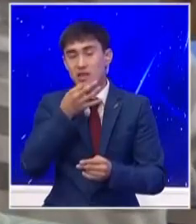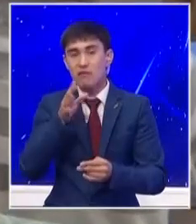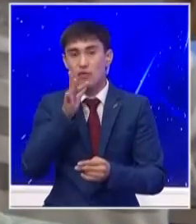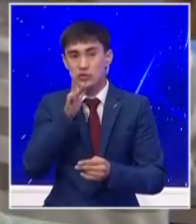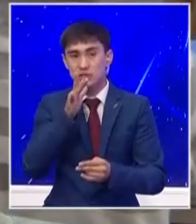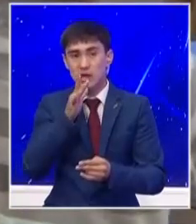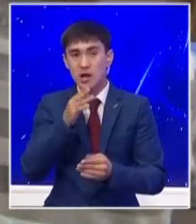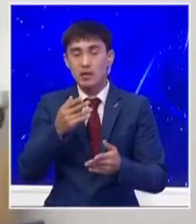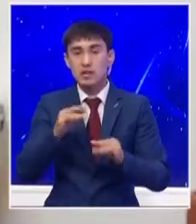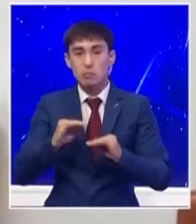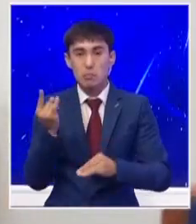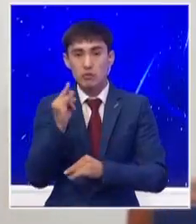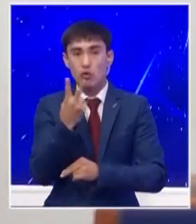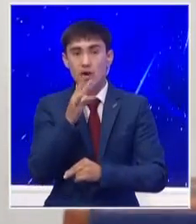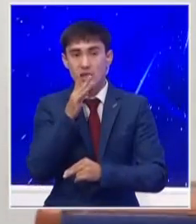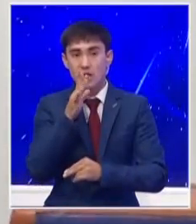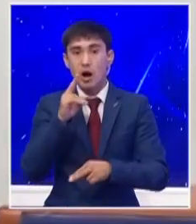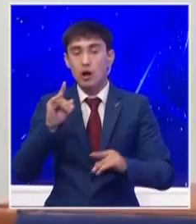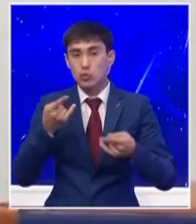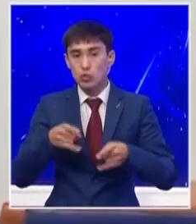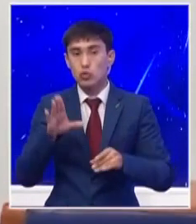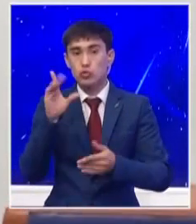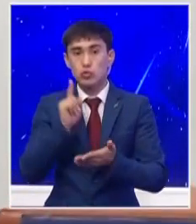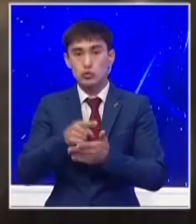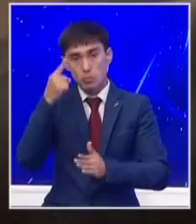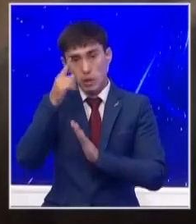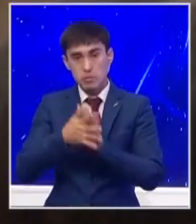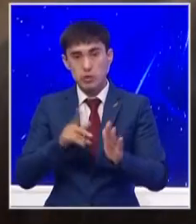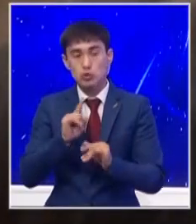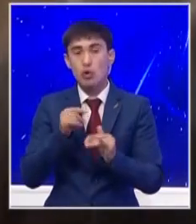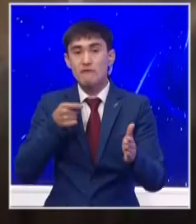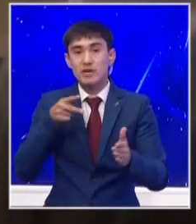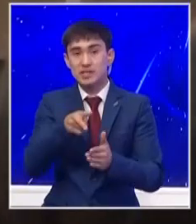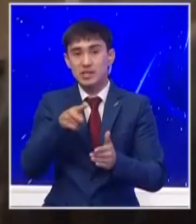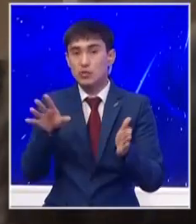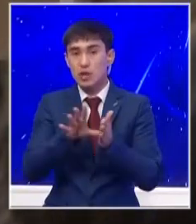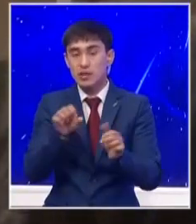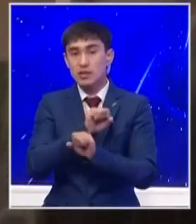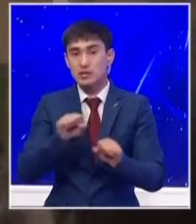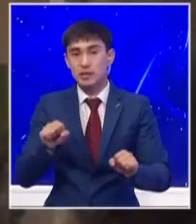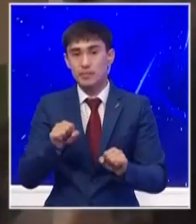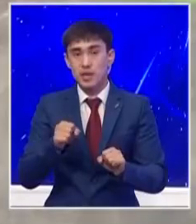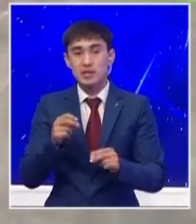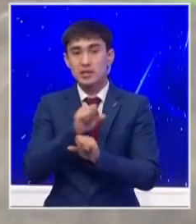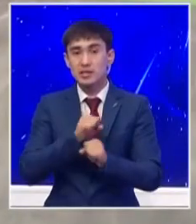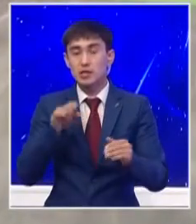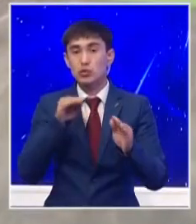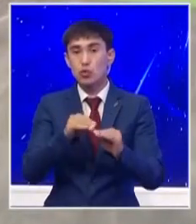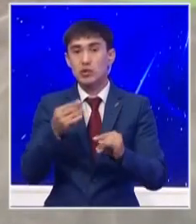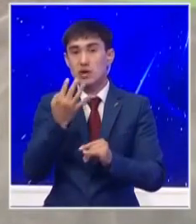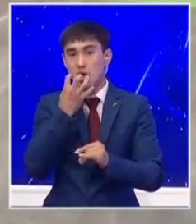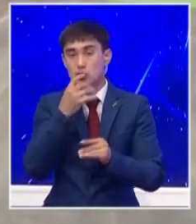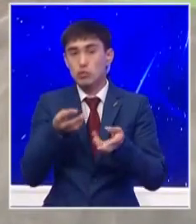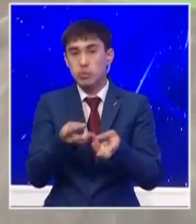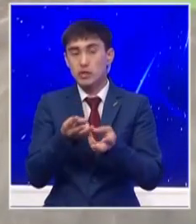возраста. Даже малыш 2 лет от роду уже должен понимать, что в розетку нельзя ничего засовывать, нельзя трогать плитку